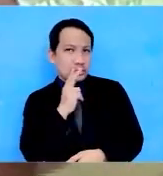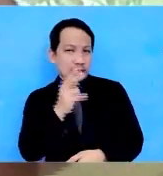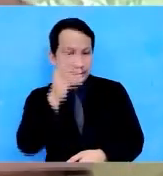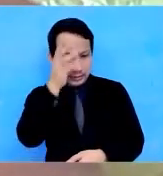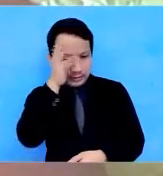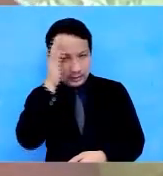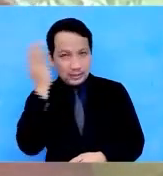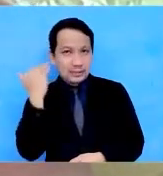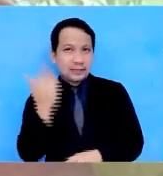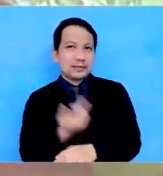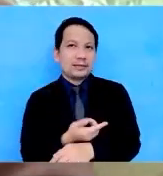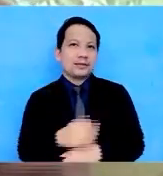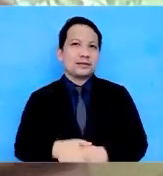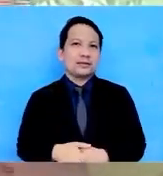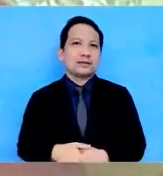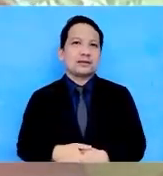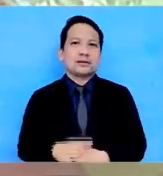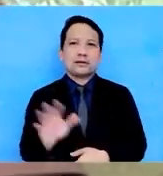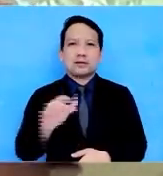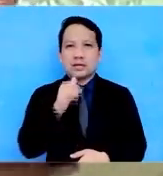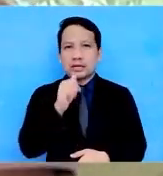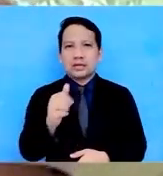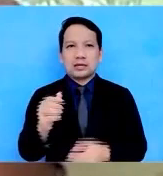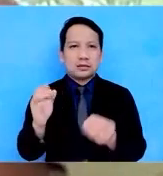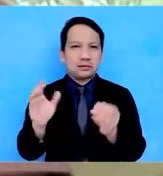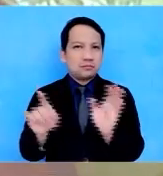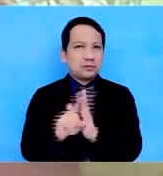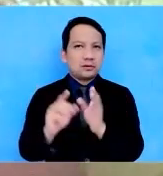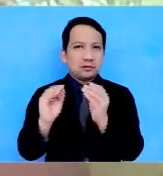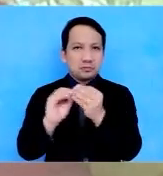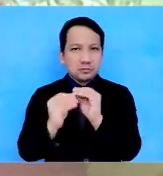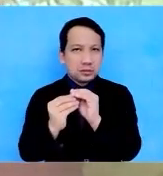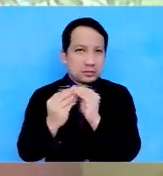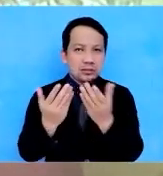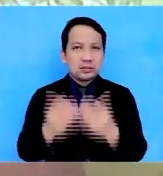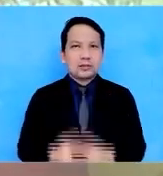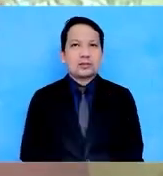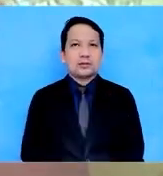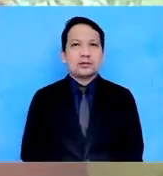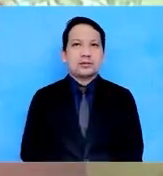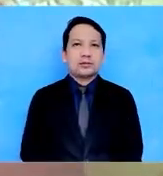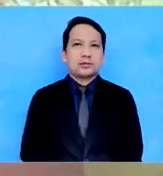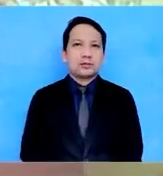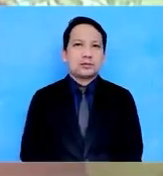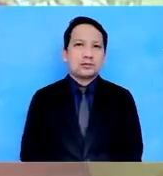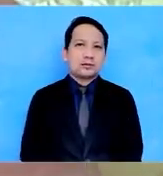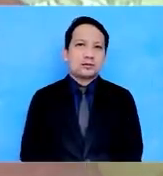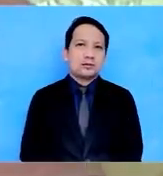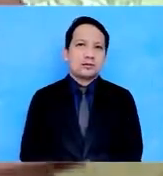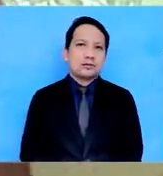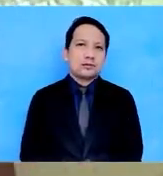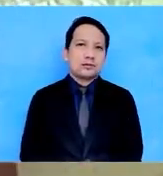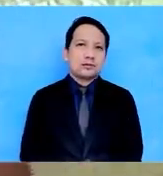time? Di ba? Parang, so wala po tayong kissing scene. Pero, yeah, oh, yun lang naman ang ano.